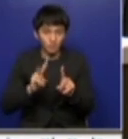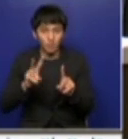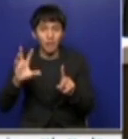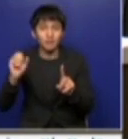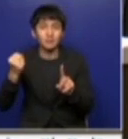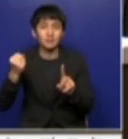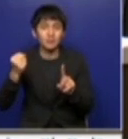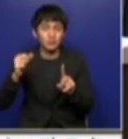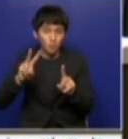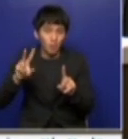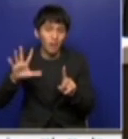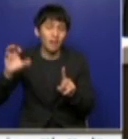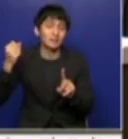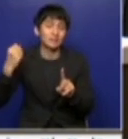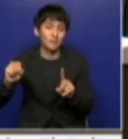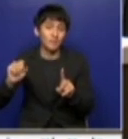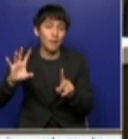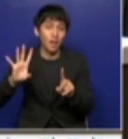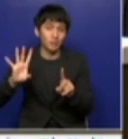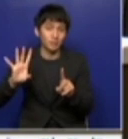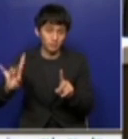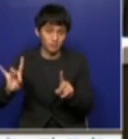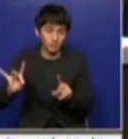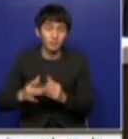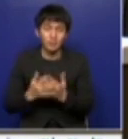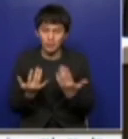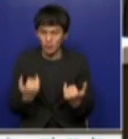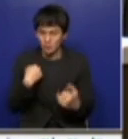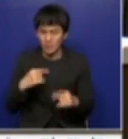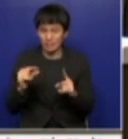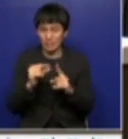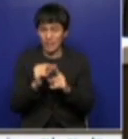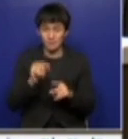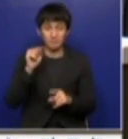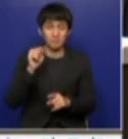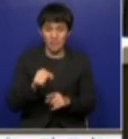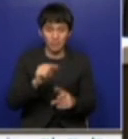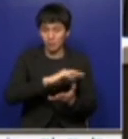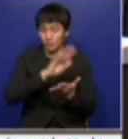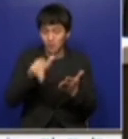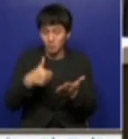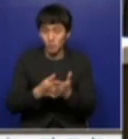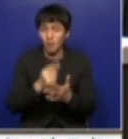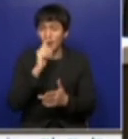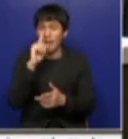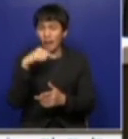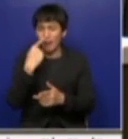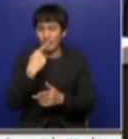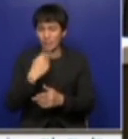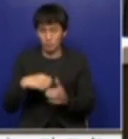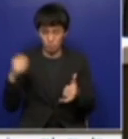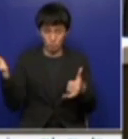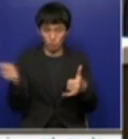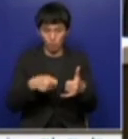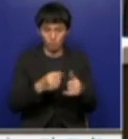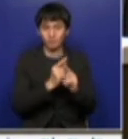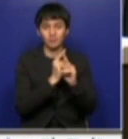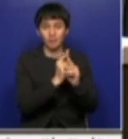เสือปีการไปร้องขอยกเลิกคำสั่งริบอุ๊ปส์นะครับคนที่โดนโทษตามคำสั่ง